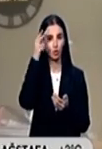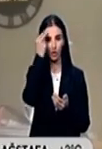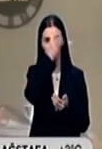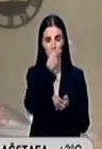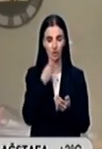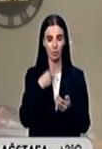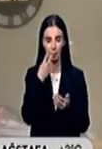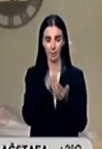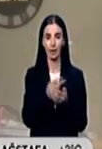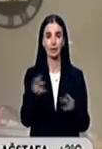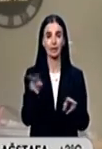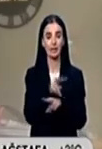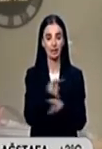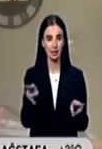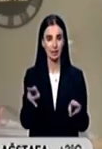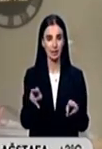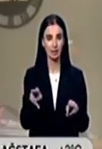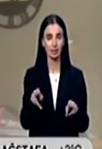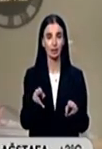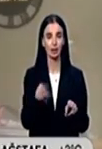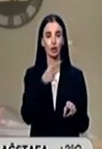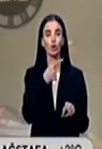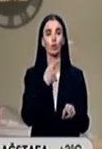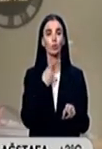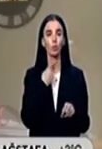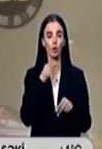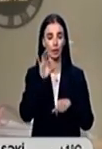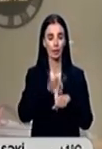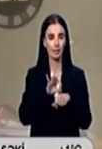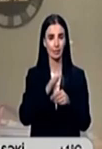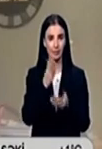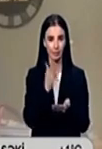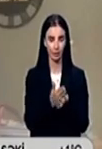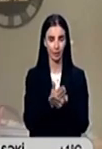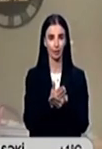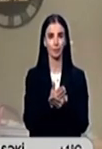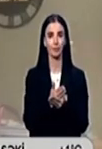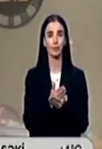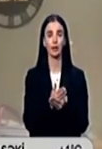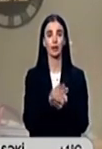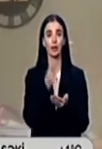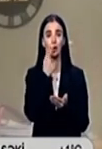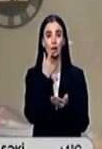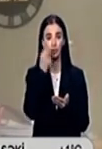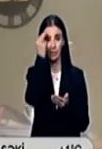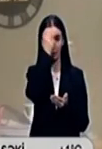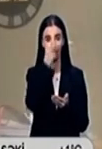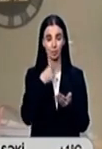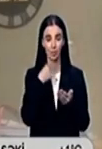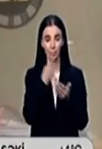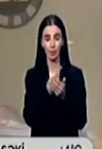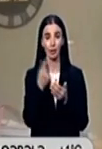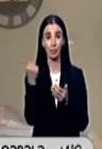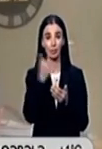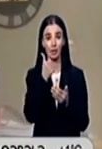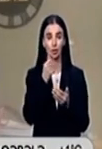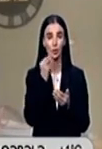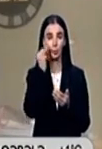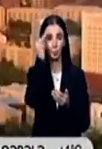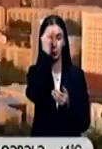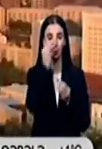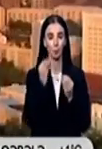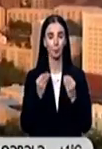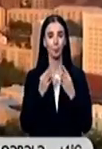lazımdır. Qızılca xəstəliyində daha çox koplik ləkələr dediyimiz kusur ləkələr olur. Ona görə də ilk etaplarda bunu bundan fərqləndirmək